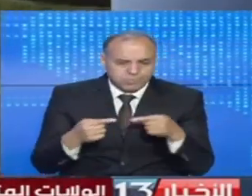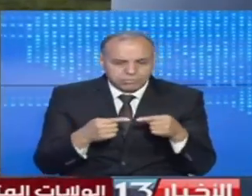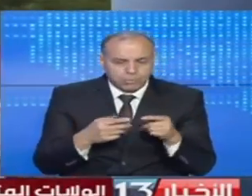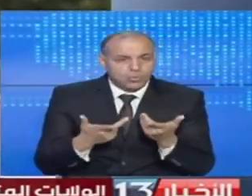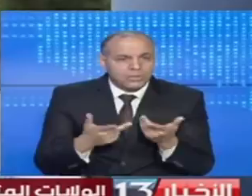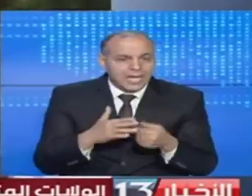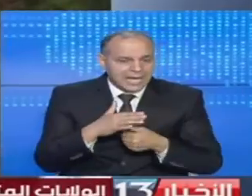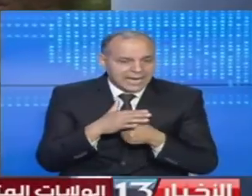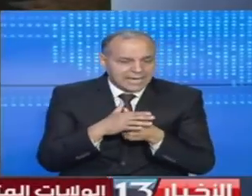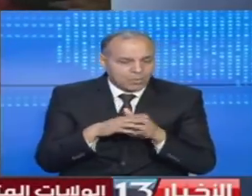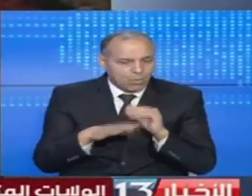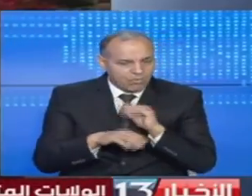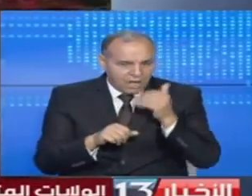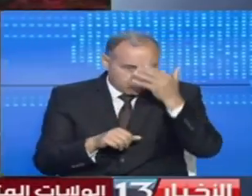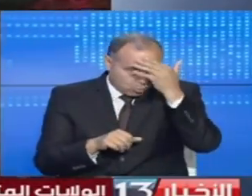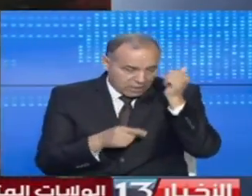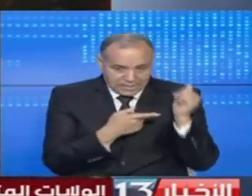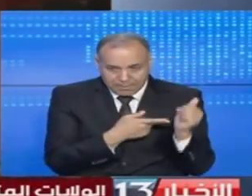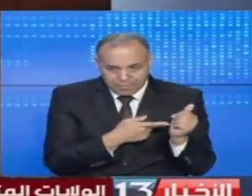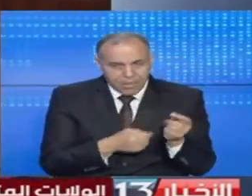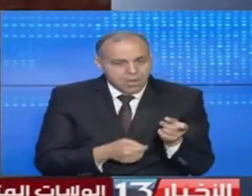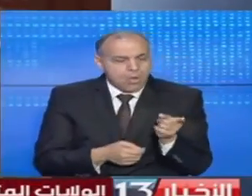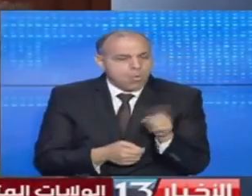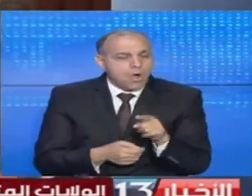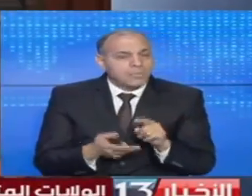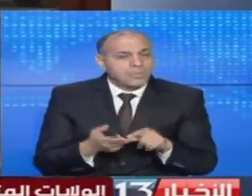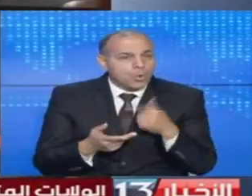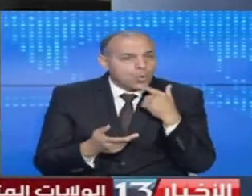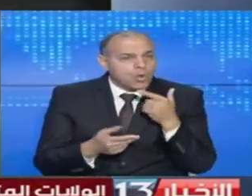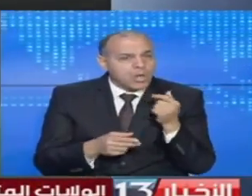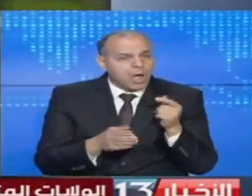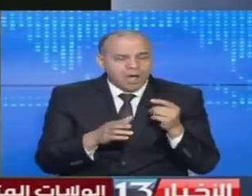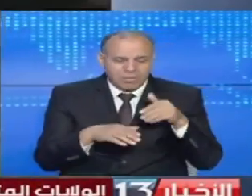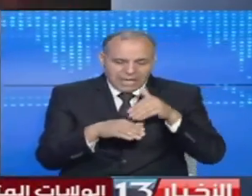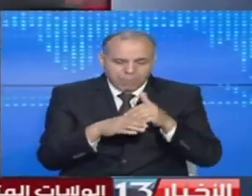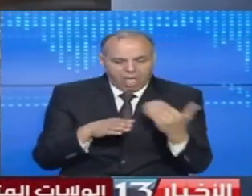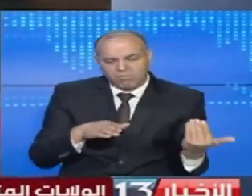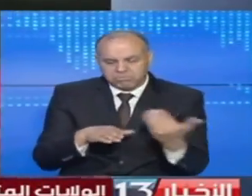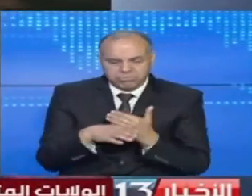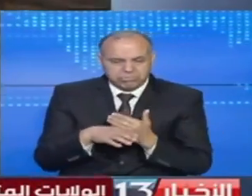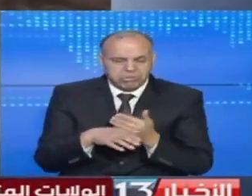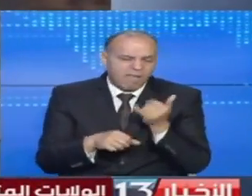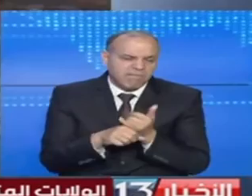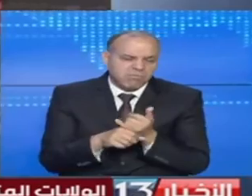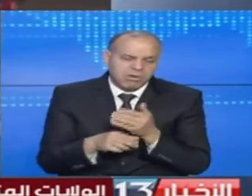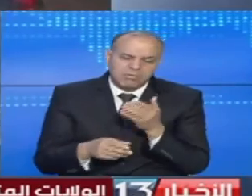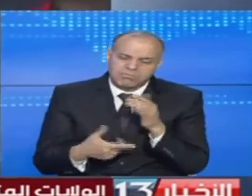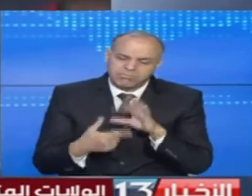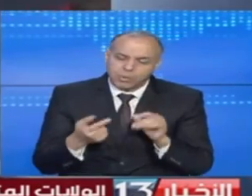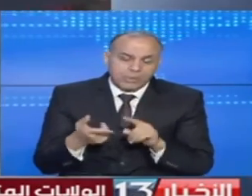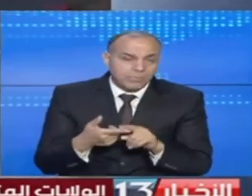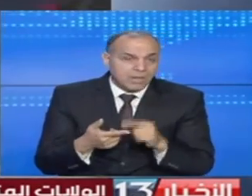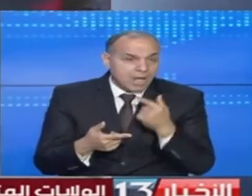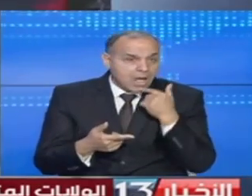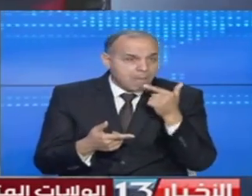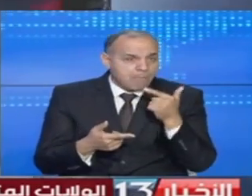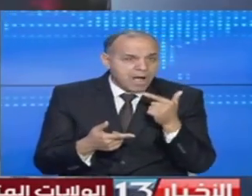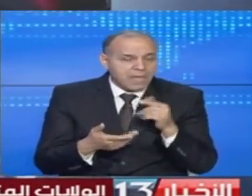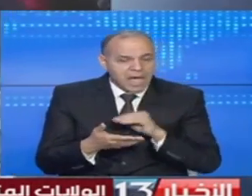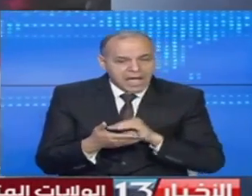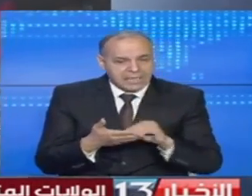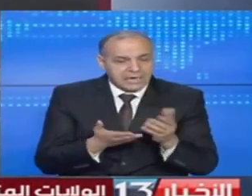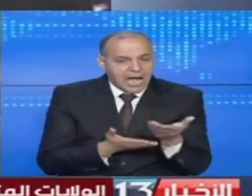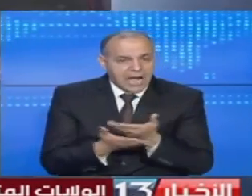يقودها الرئيس المنتهيه ولايته دونالد ترامب لل تعني في نتائج انتخابات الرئاسه الامريكيه بعد ان رفضت اداره